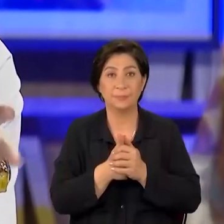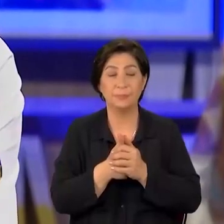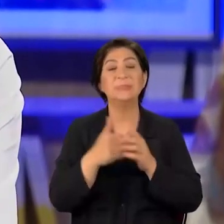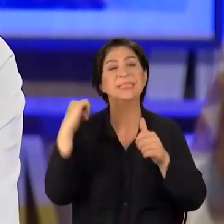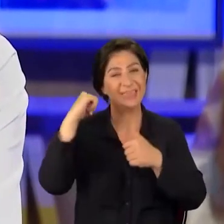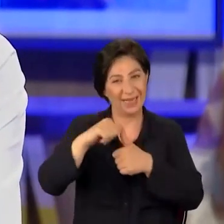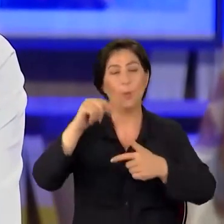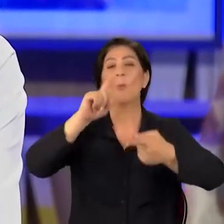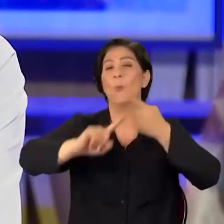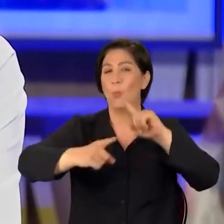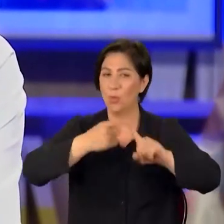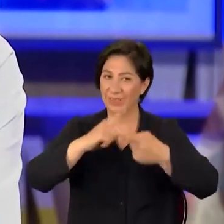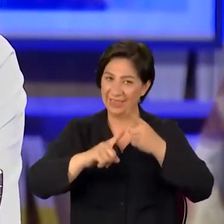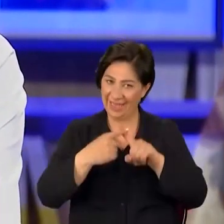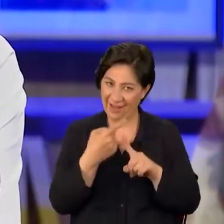peki. Siyasete ve